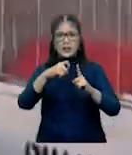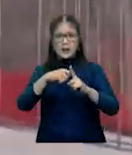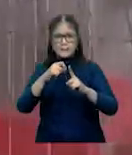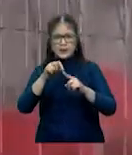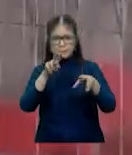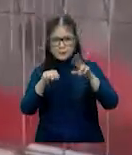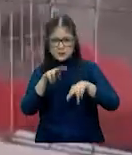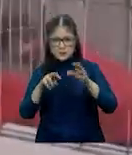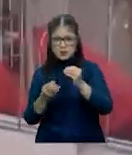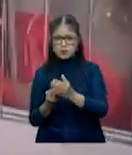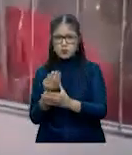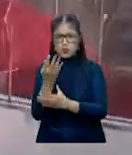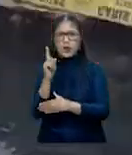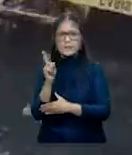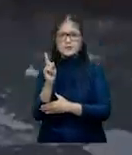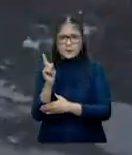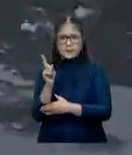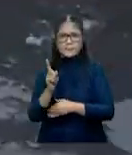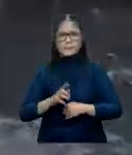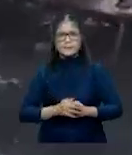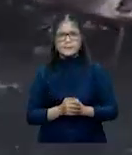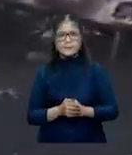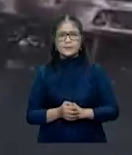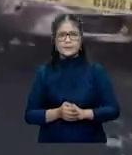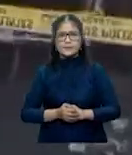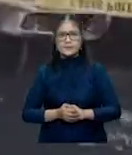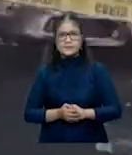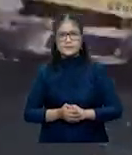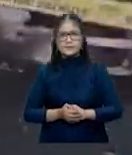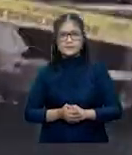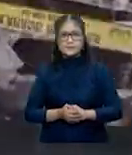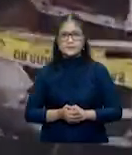terbakarnya truk. Dari Asahan Sumatera Utara, Ulil Amri, iNews melaporkan.